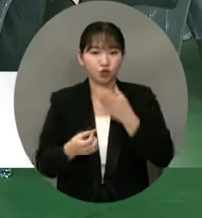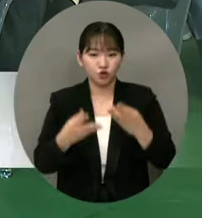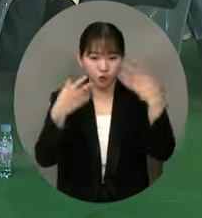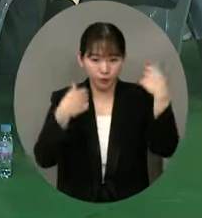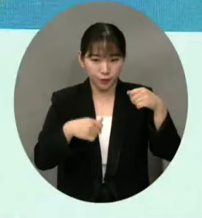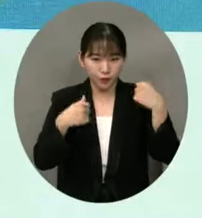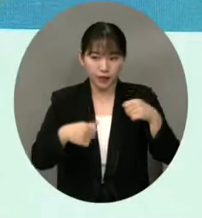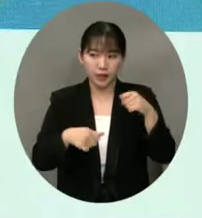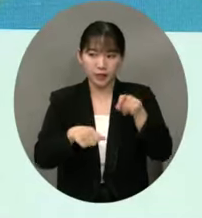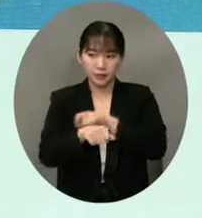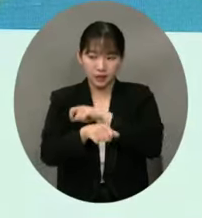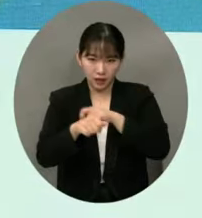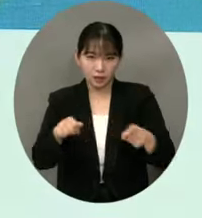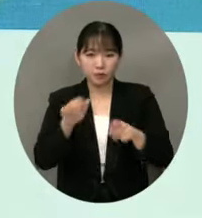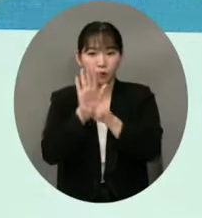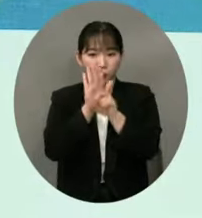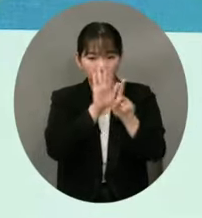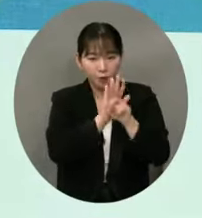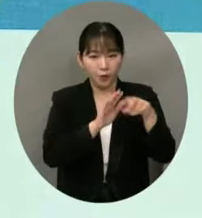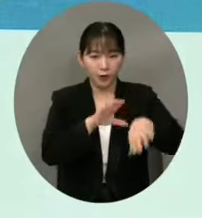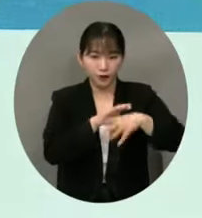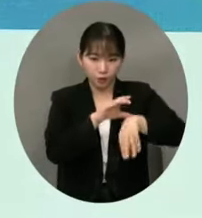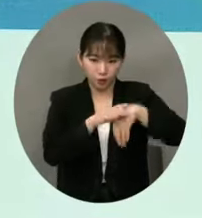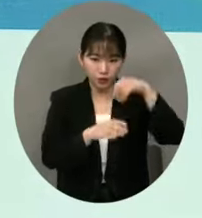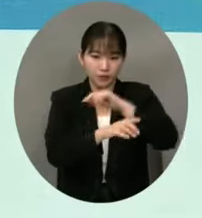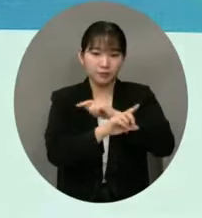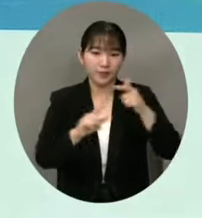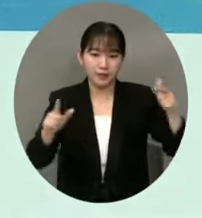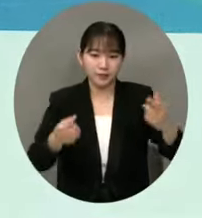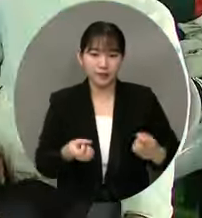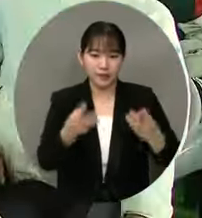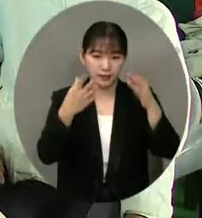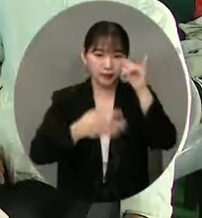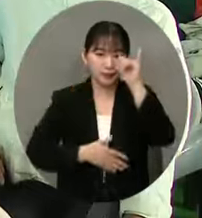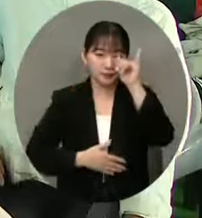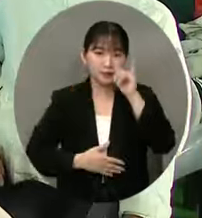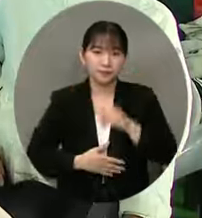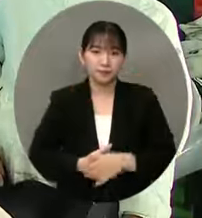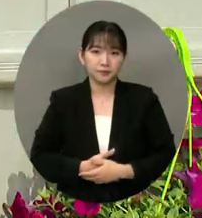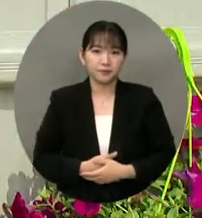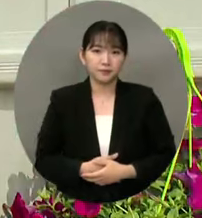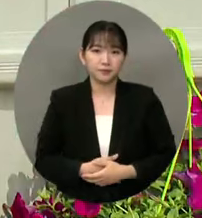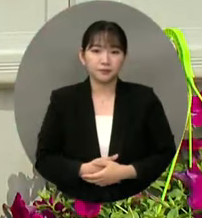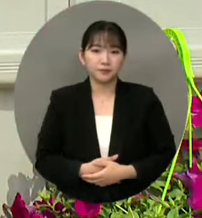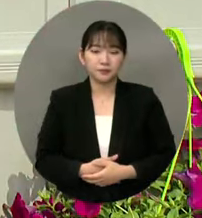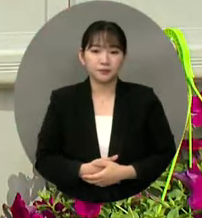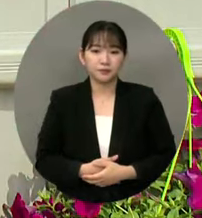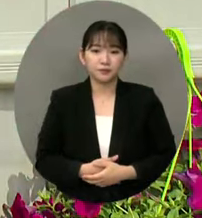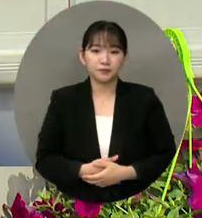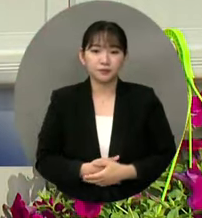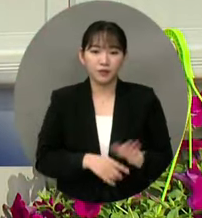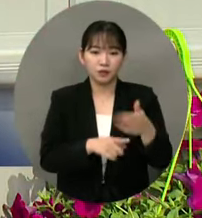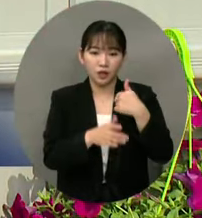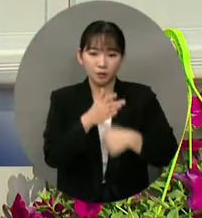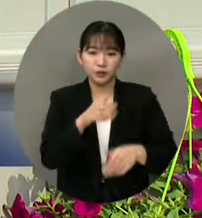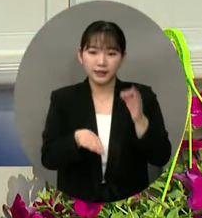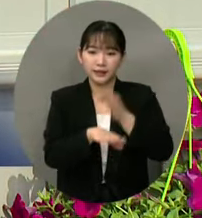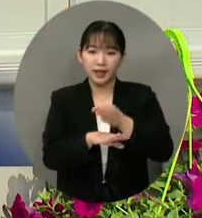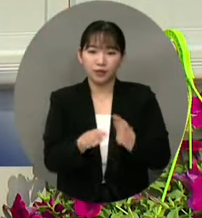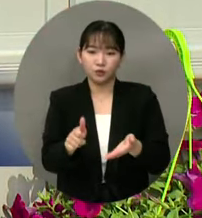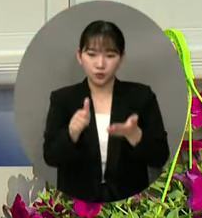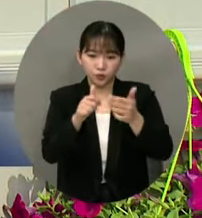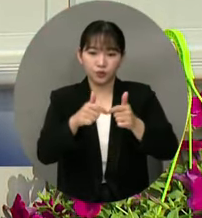공연과 특산물 레시피 홍보, 경품 추첨 등 다채로운 행사가 열렸습니다. 수산물 소비